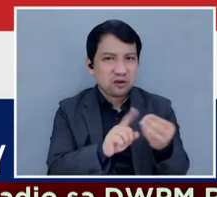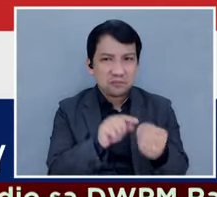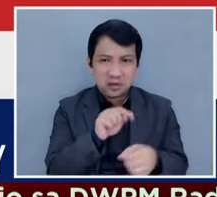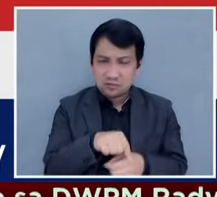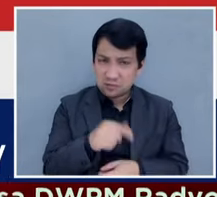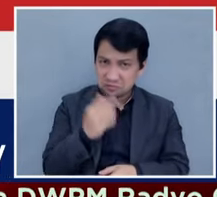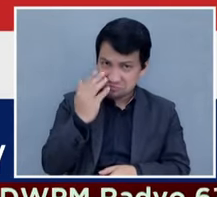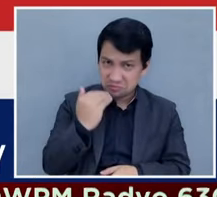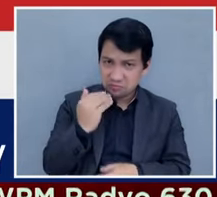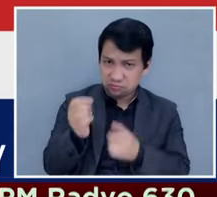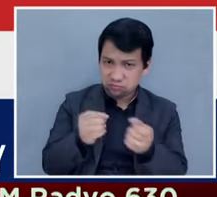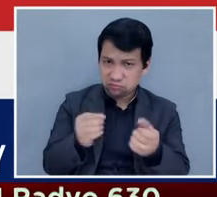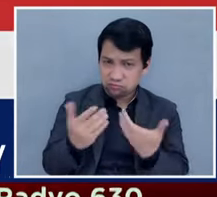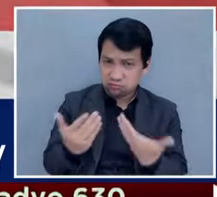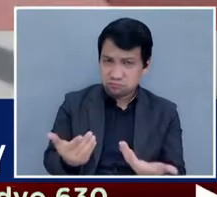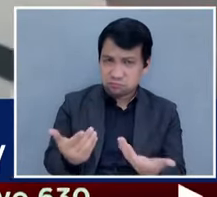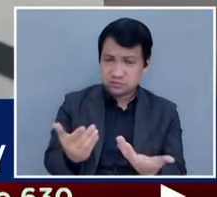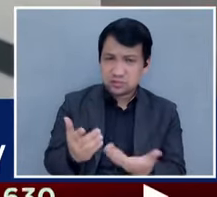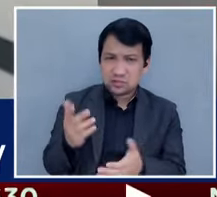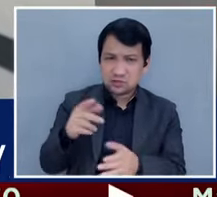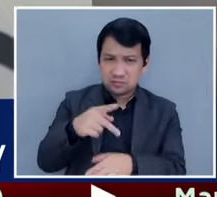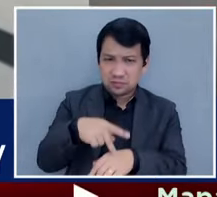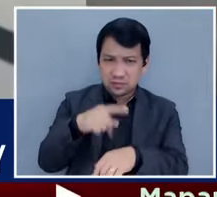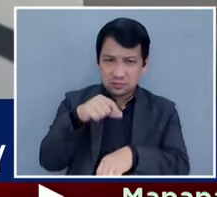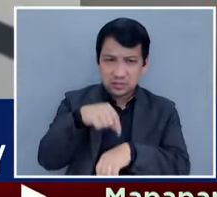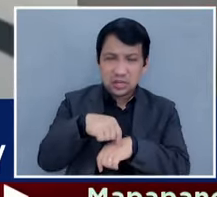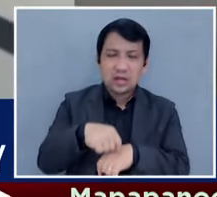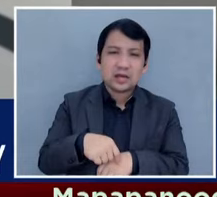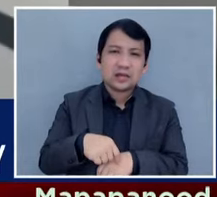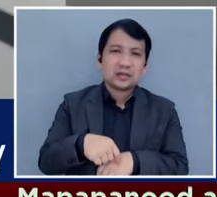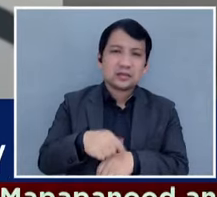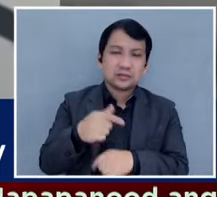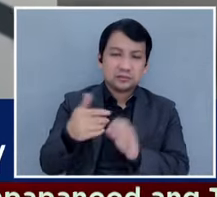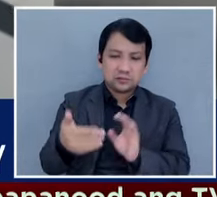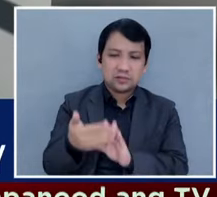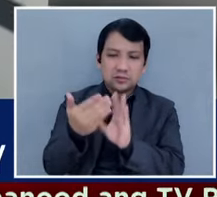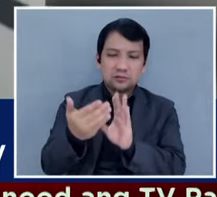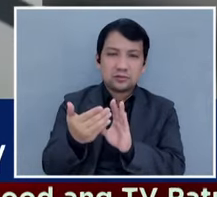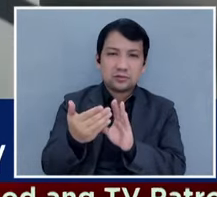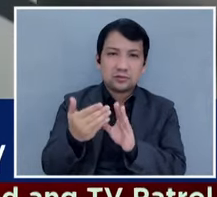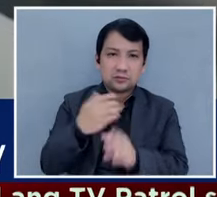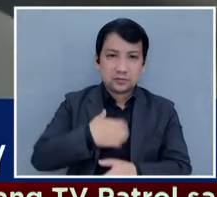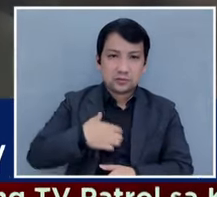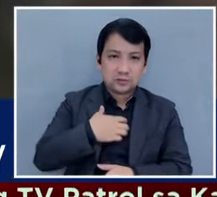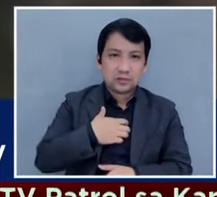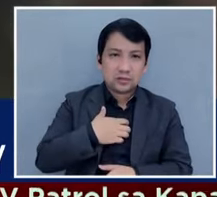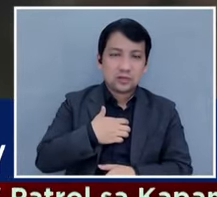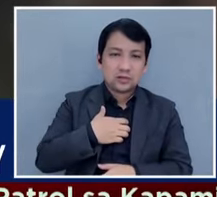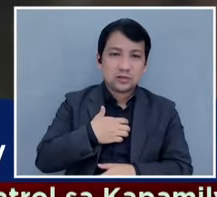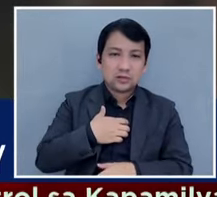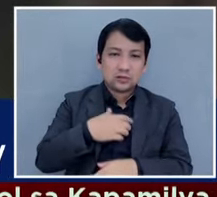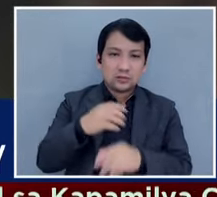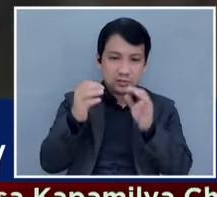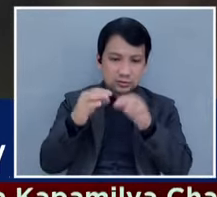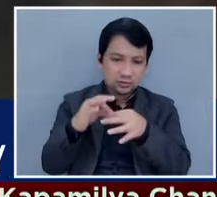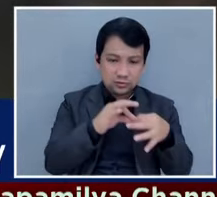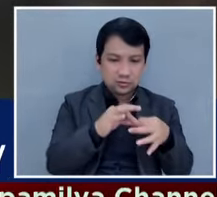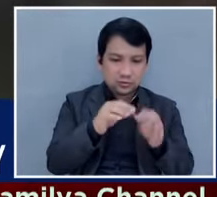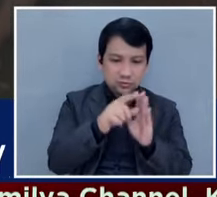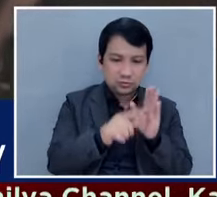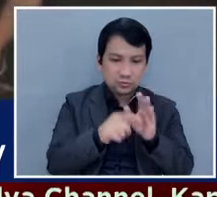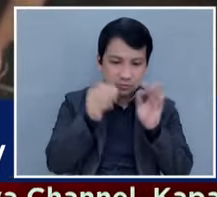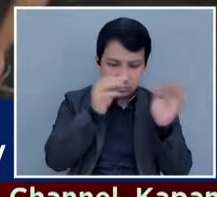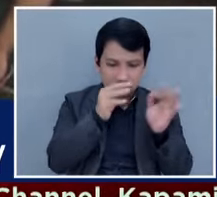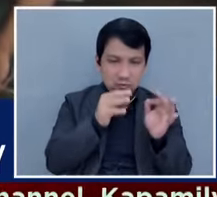operasyon nila is actually dyan sa Parañaque. Mahaharap ang mga suspect sa reklamong paglabag sa Comprehensive Dangerous Drugs Act of